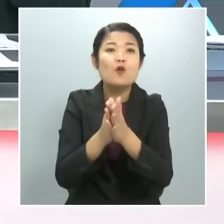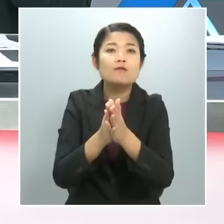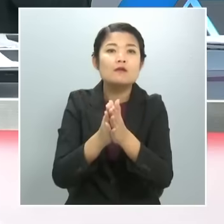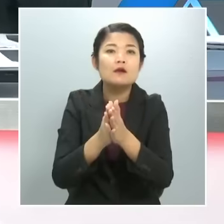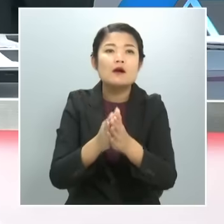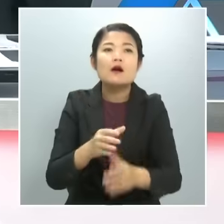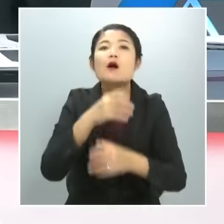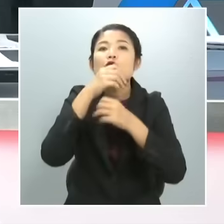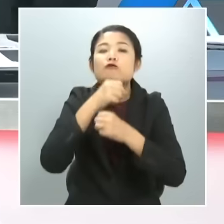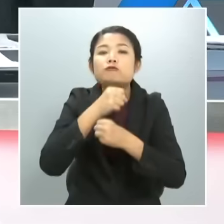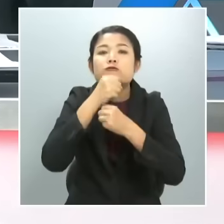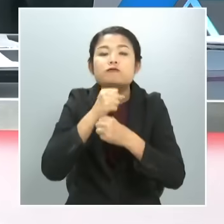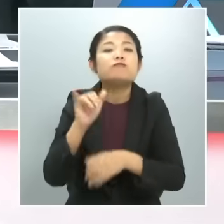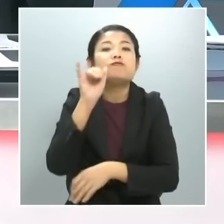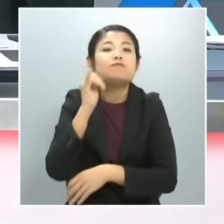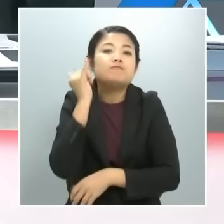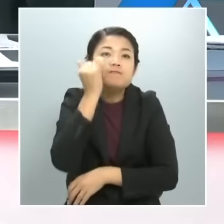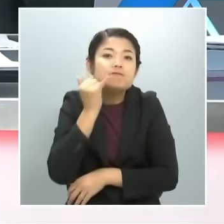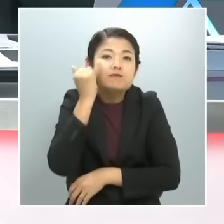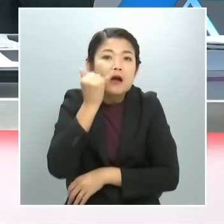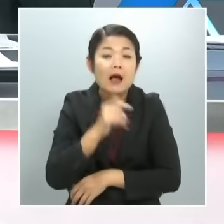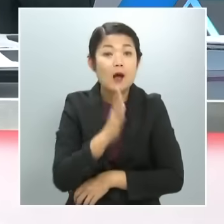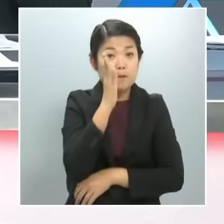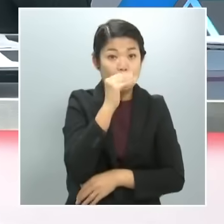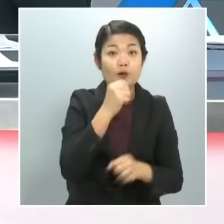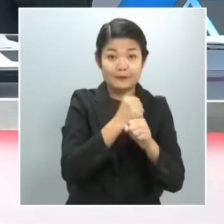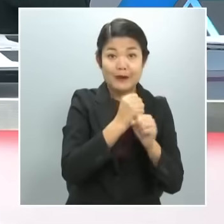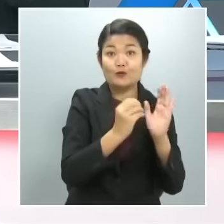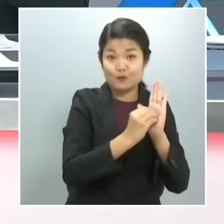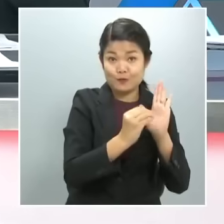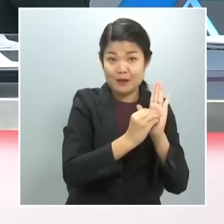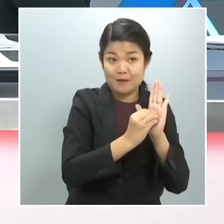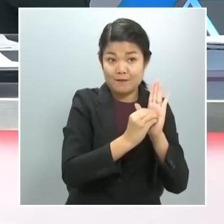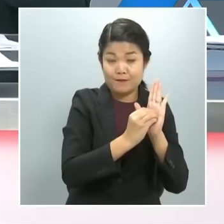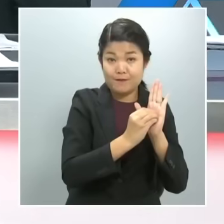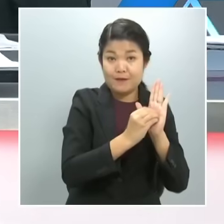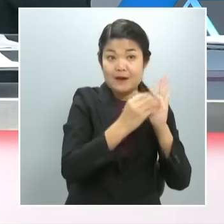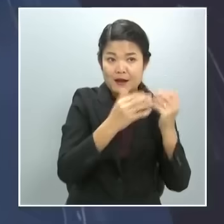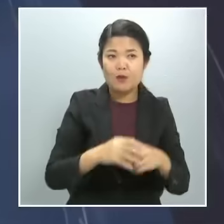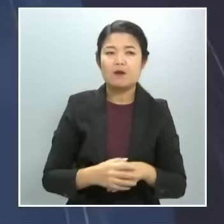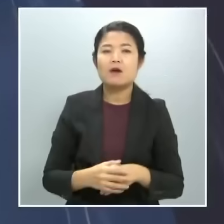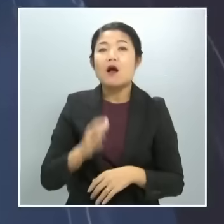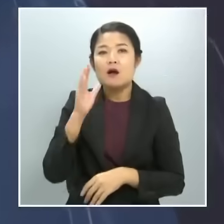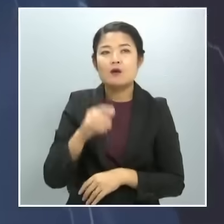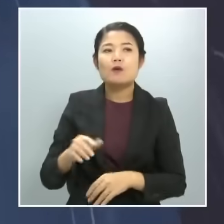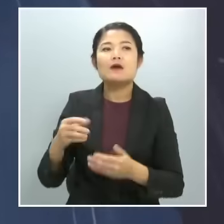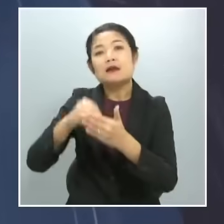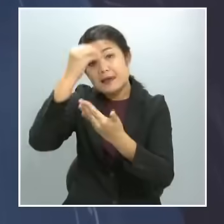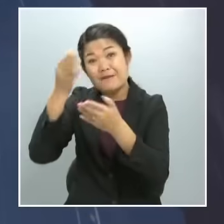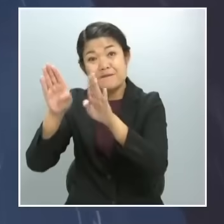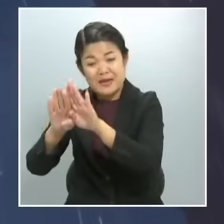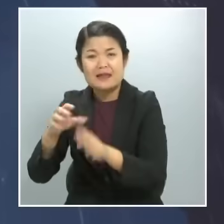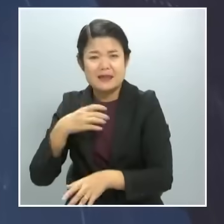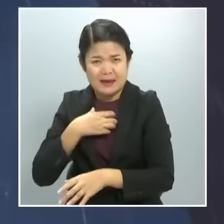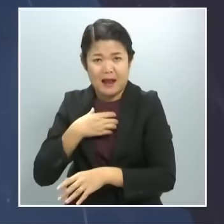ที่ขอนแก่นแล้วพ่อเนี่ยอยู่กรุงเทพฯนะครับคือช่วงวันช่วงวันพักเนี่ยนะครับปรากฏว่าพ่อเนี่ยก็อยากให้เด็กเนี่ยมาอยู่ด้วยก็